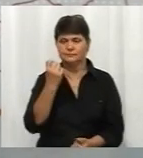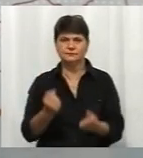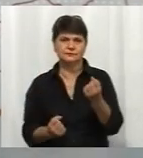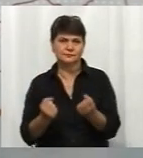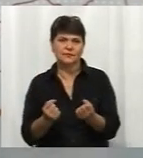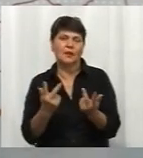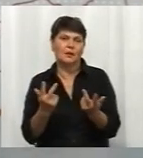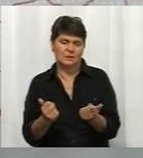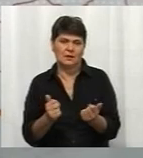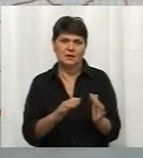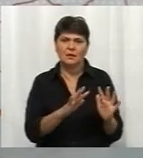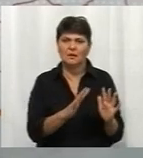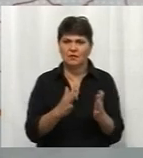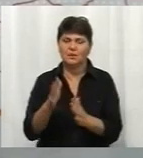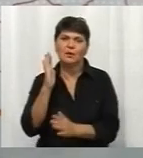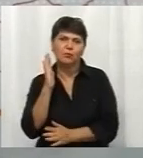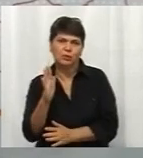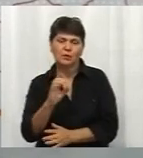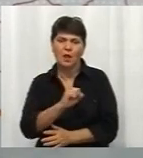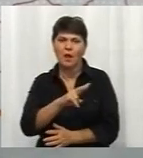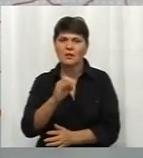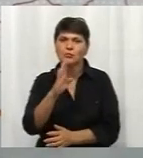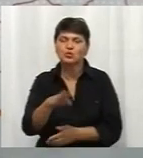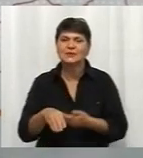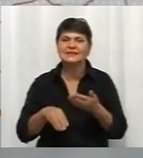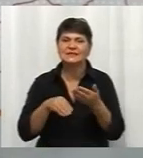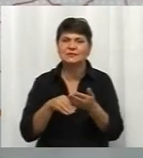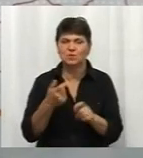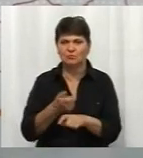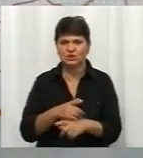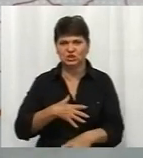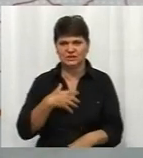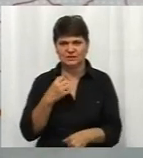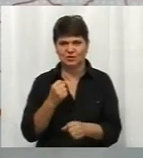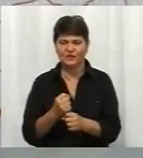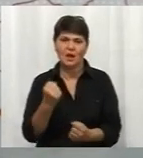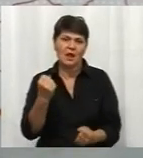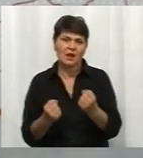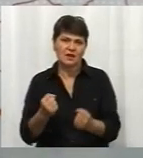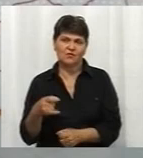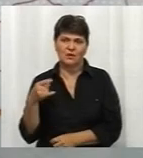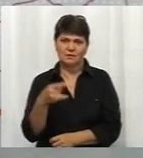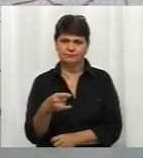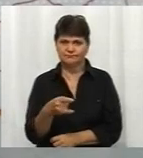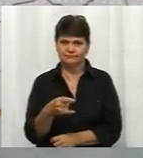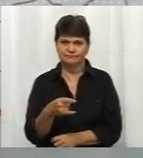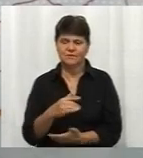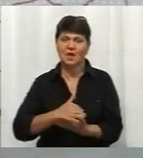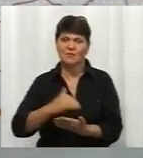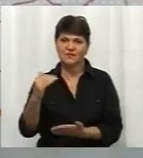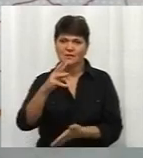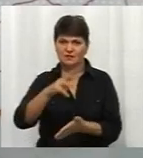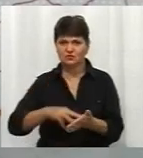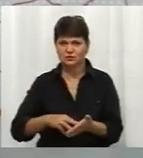Да, випадки такі подальше будуть, але це буде стимулювати до більш дисциплінованого керування транспортними засобами. Підвищення штрафів,